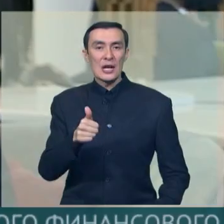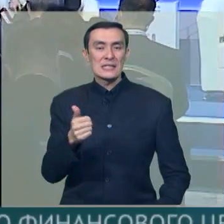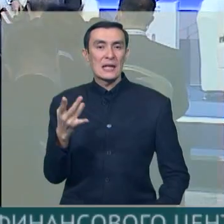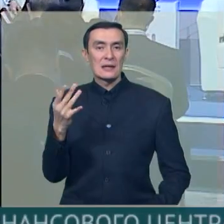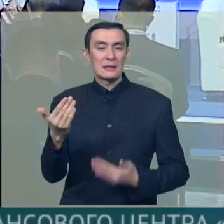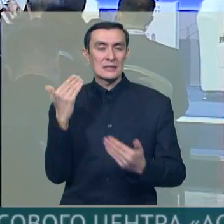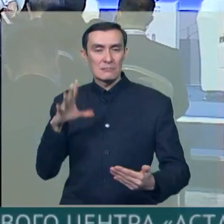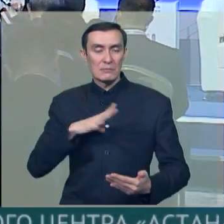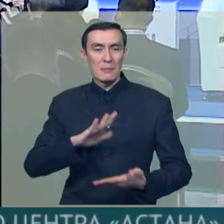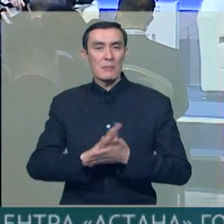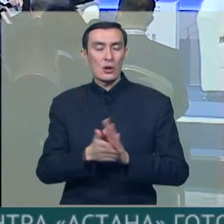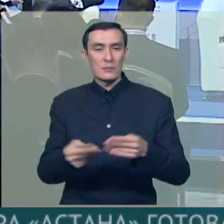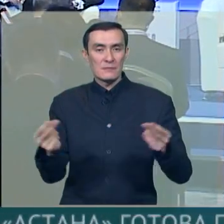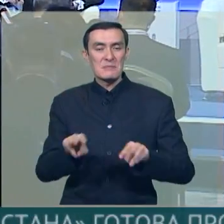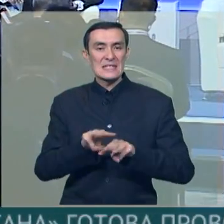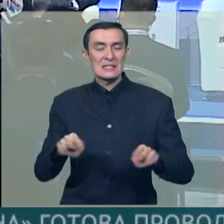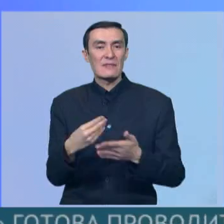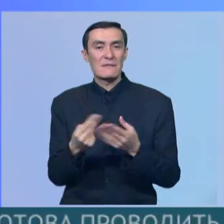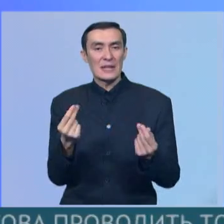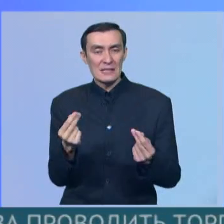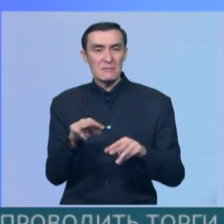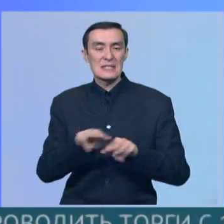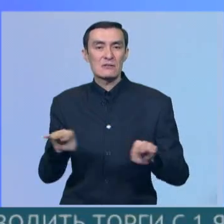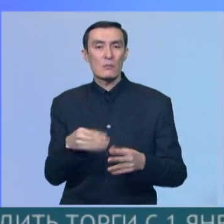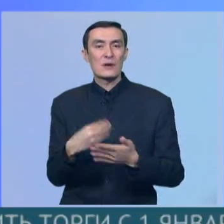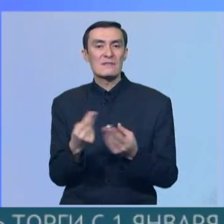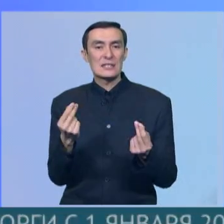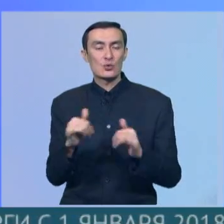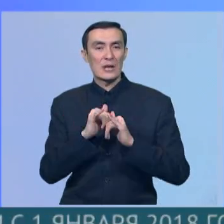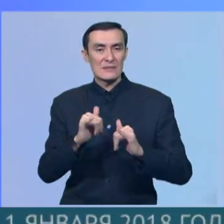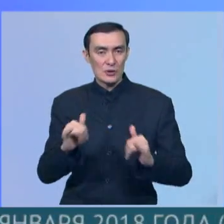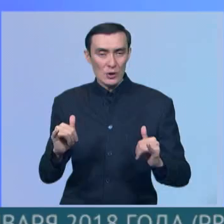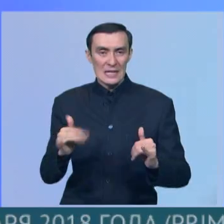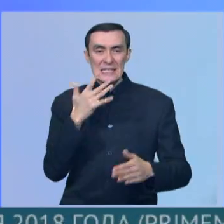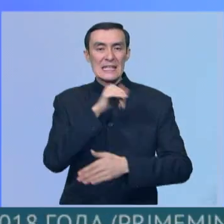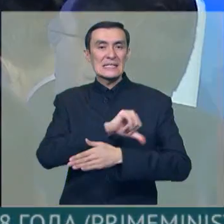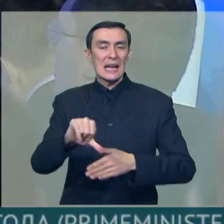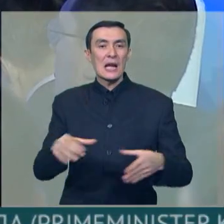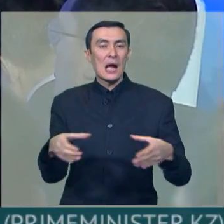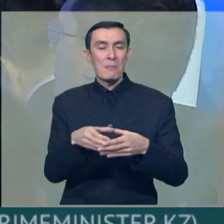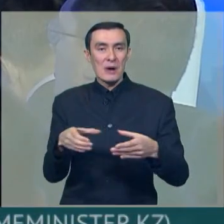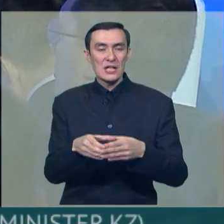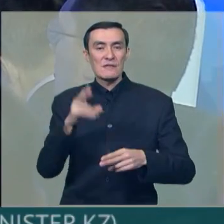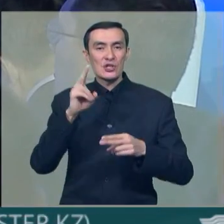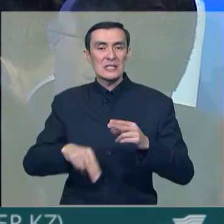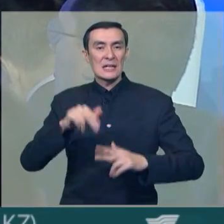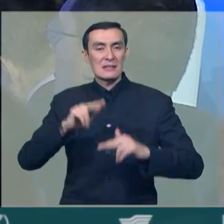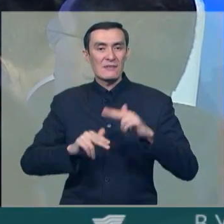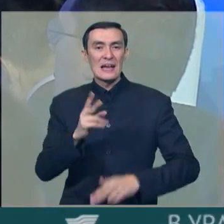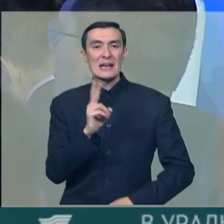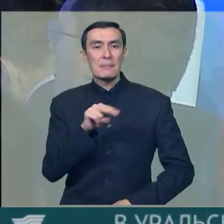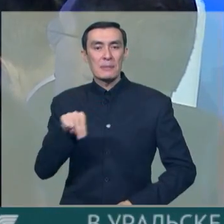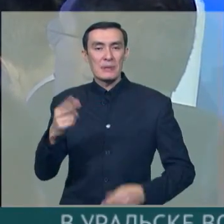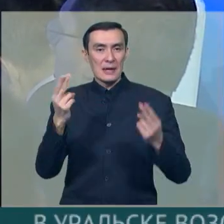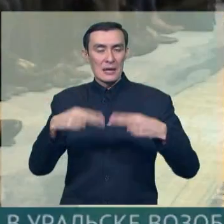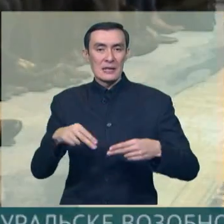из меморандумов подписали Министерство финансов, Министерство по инвестициям и развитию с иностранной компанией о завершении строительства КПП на